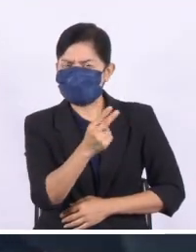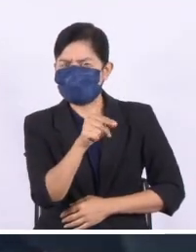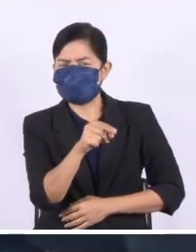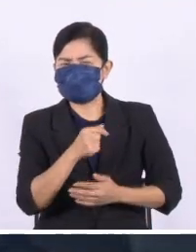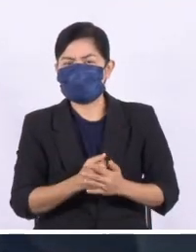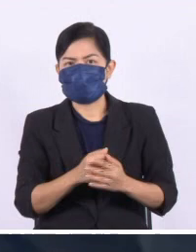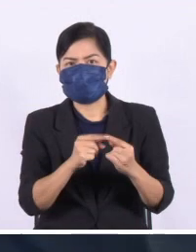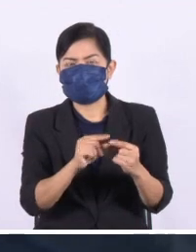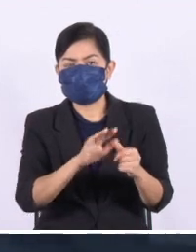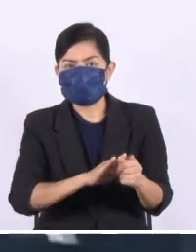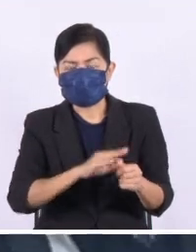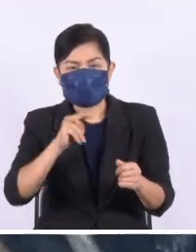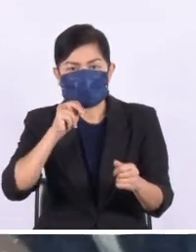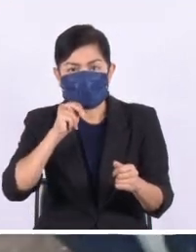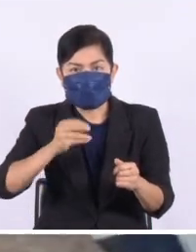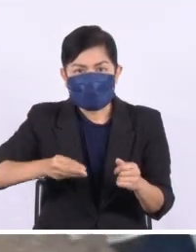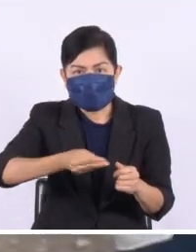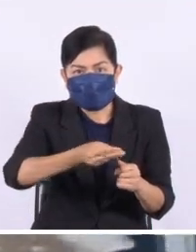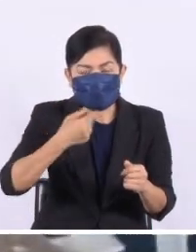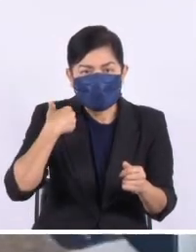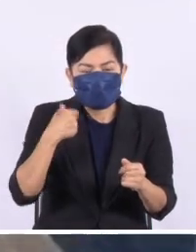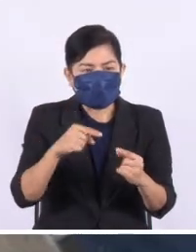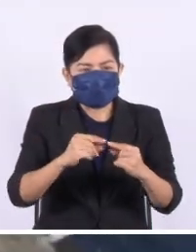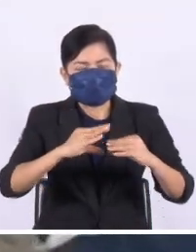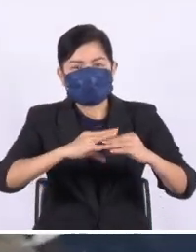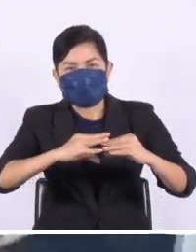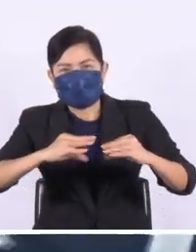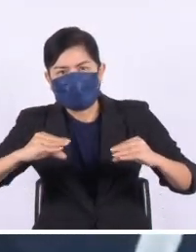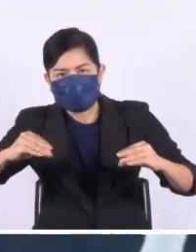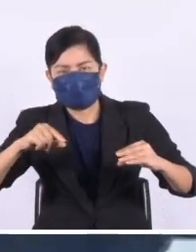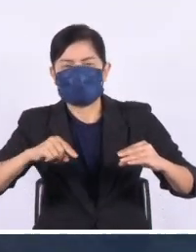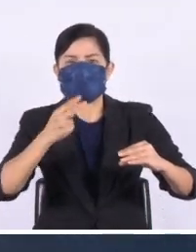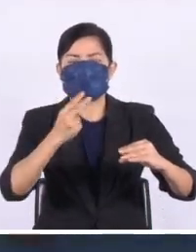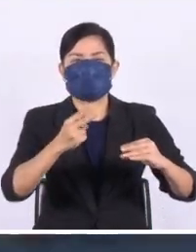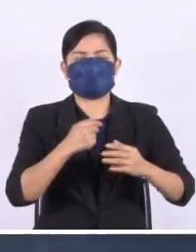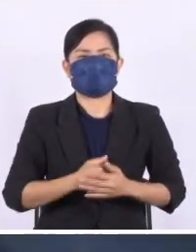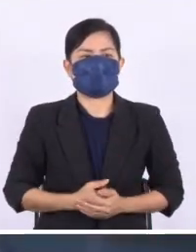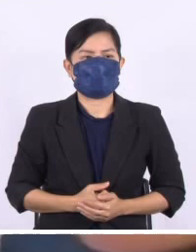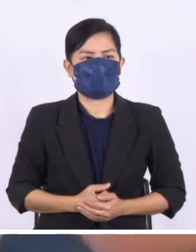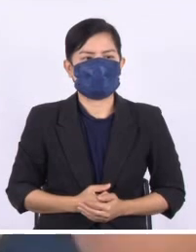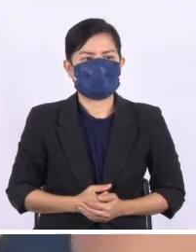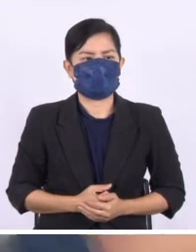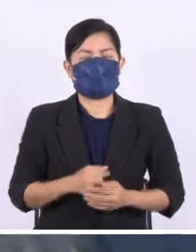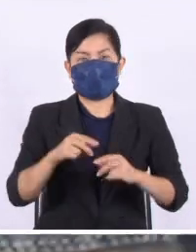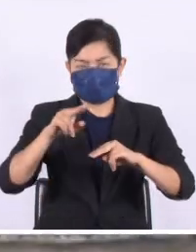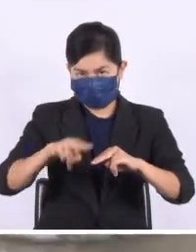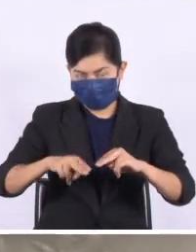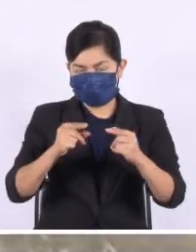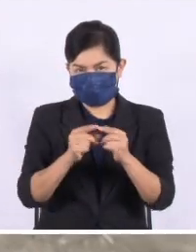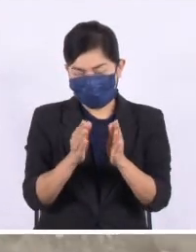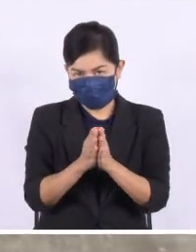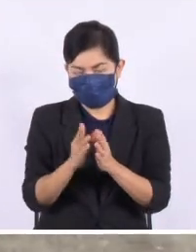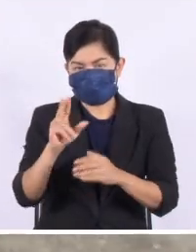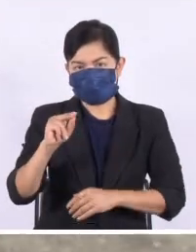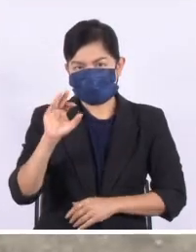ไข่ย่อนออกมาเลยไม่จริงๆนะฮะอ่ะเอามาเล่าสู่กันฟังนะครับแล้วมูลฮะแล้วมันตกไข่เท่าไหร่นะ e29 for